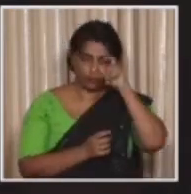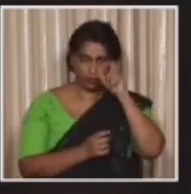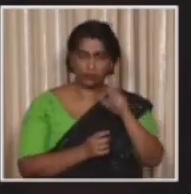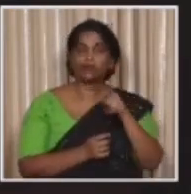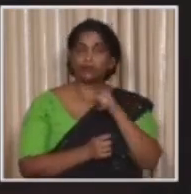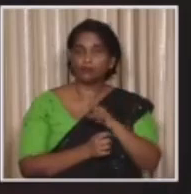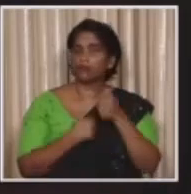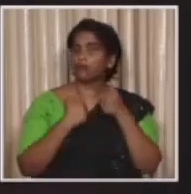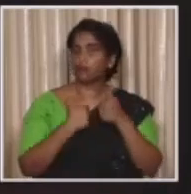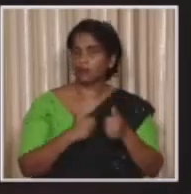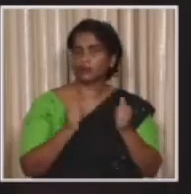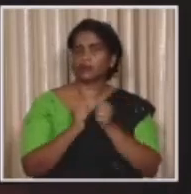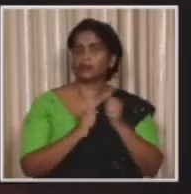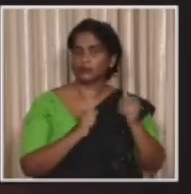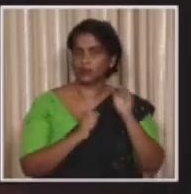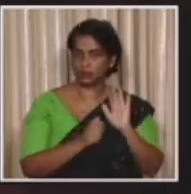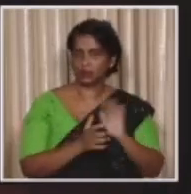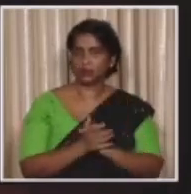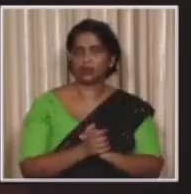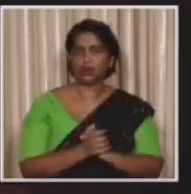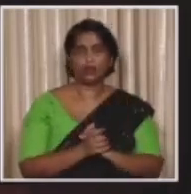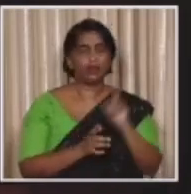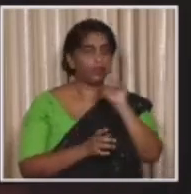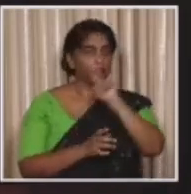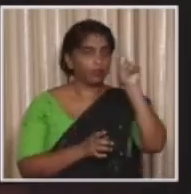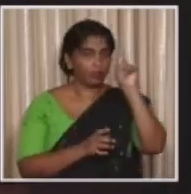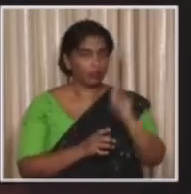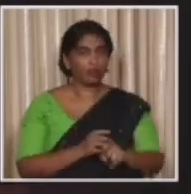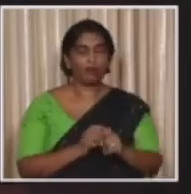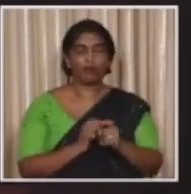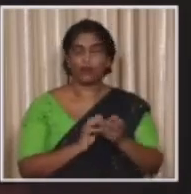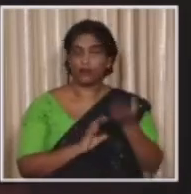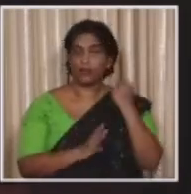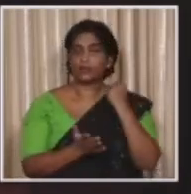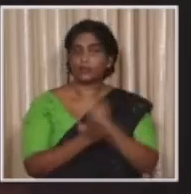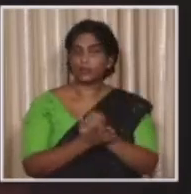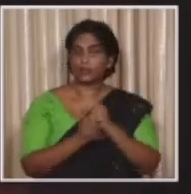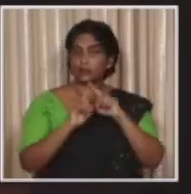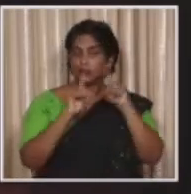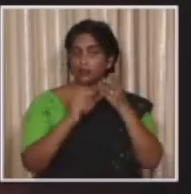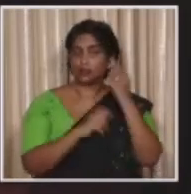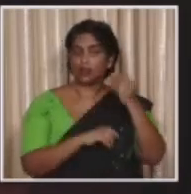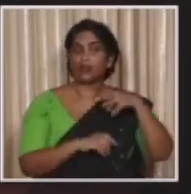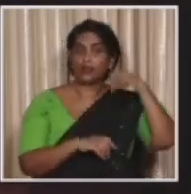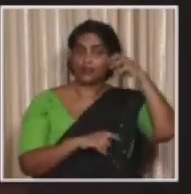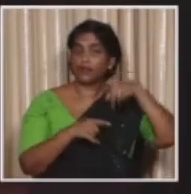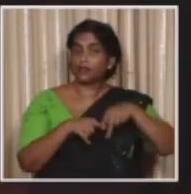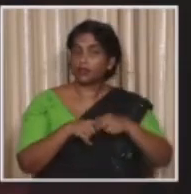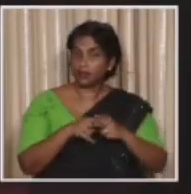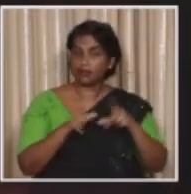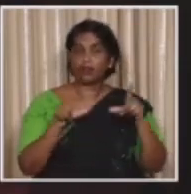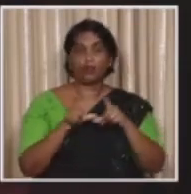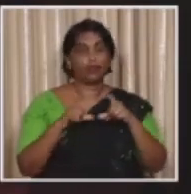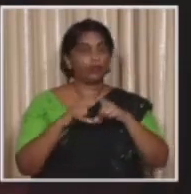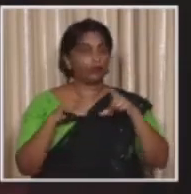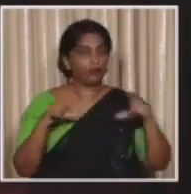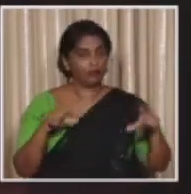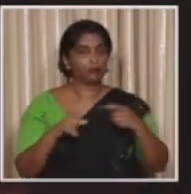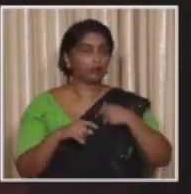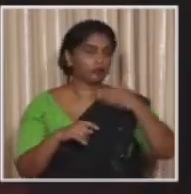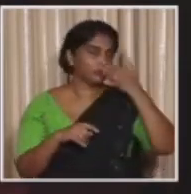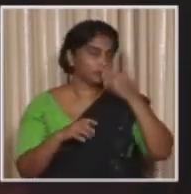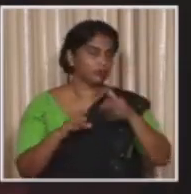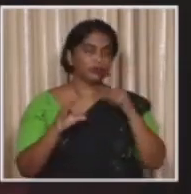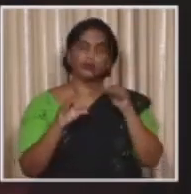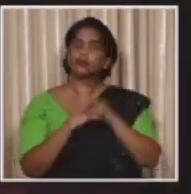ඒක ප්‍රශස්ත ක්‍රියාවක් 10,000කට සහතිකය ලබා දීමට විදුලි කාර්මික බලපත්‍රයට සුදුසුකම්